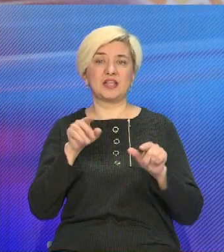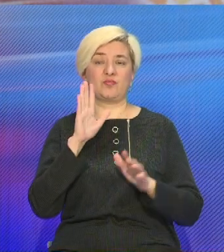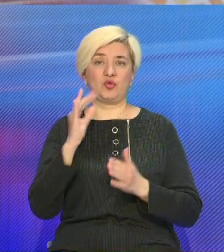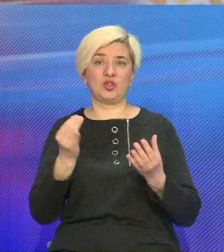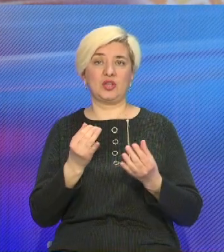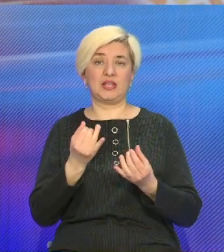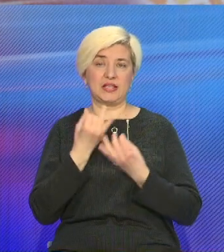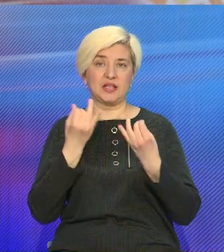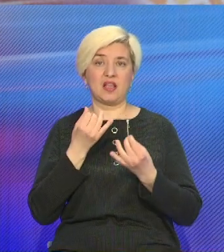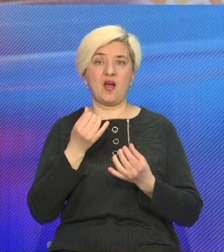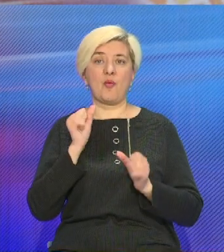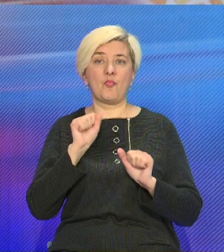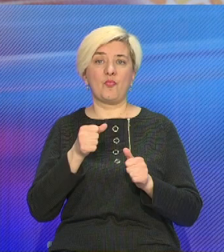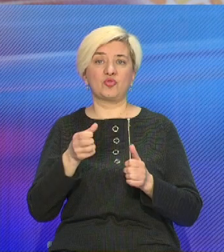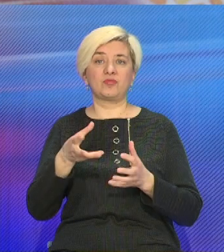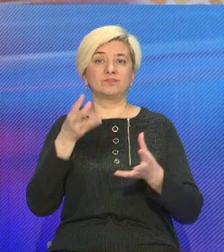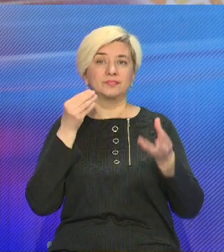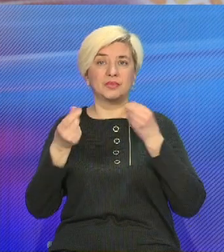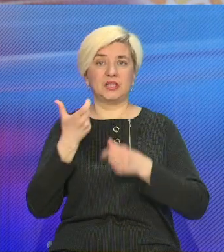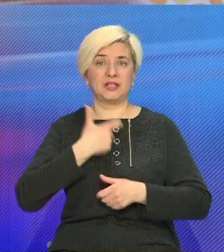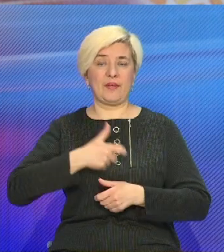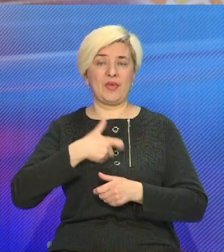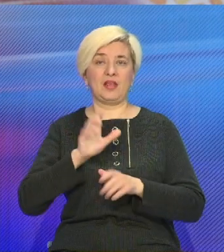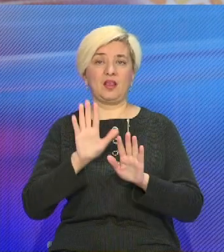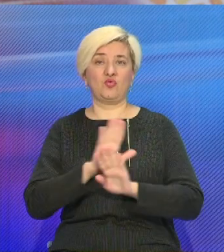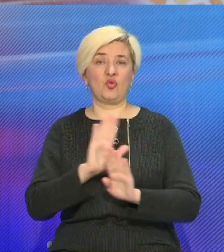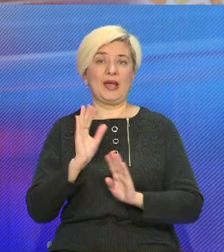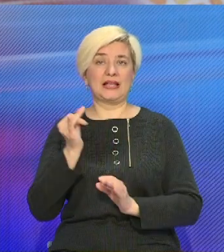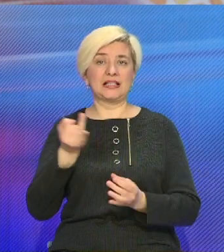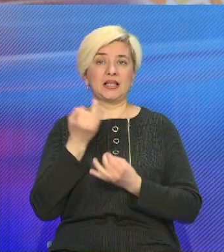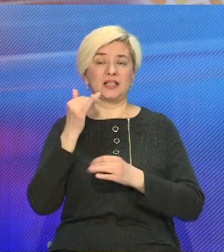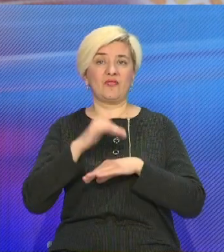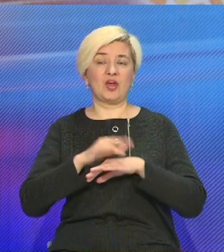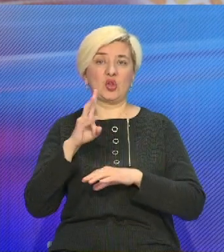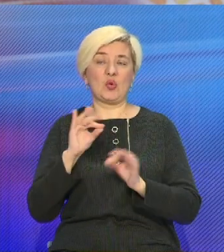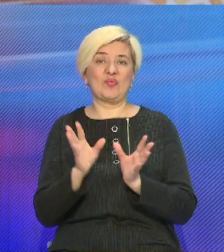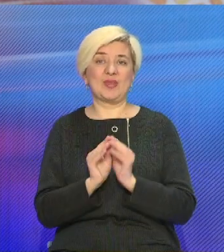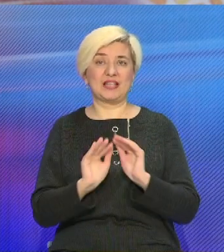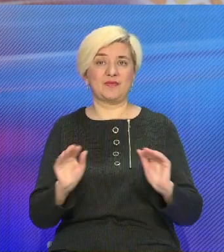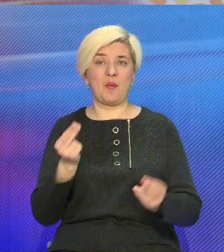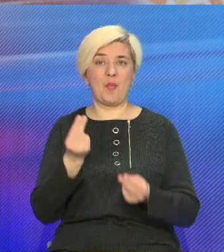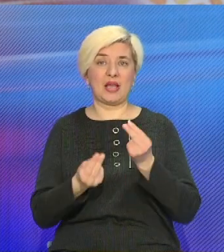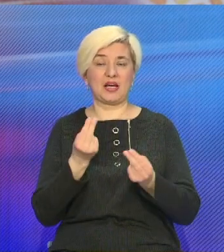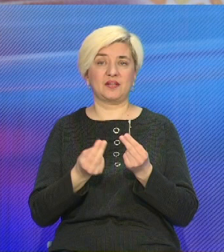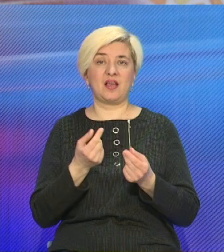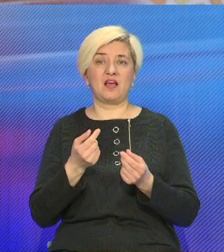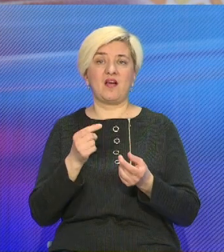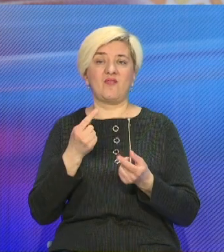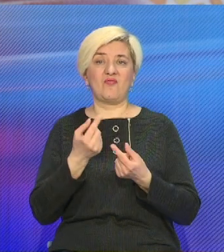почерпнуть для себя не только какие-то интересные факты, но вместе со своими детьми поиграть в разные